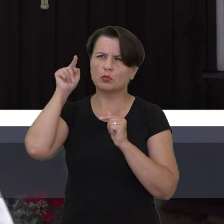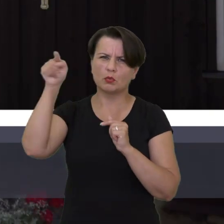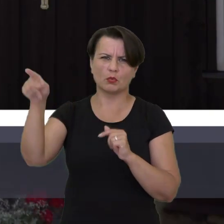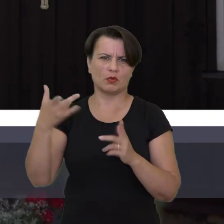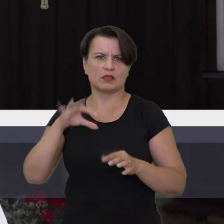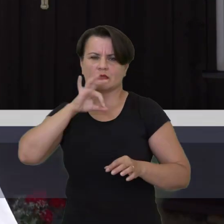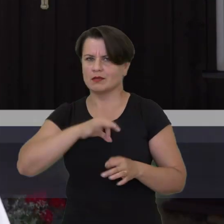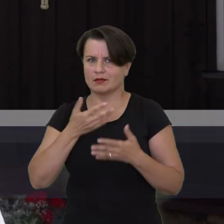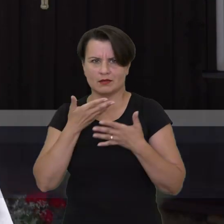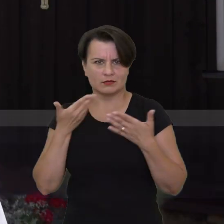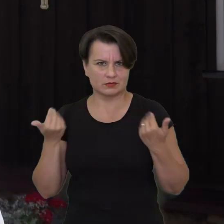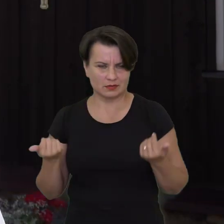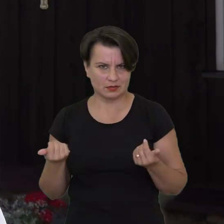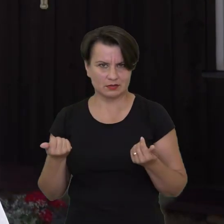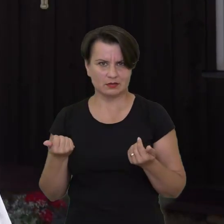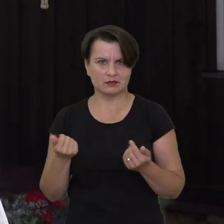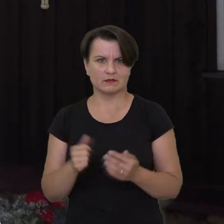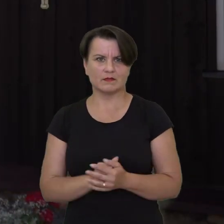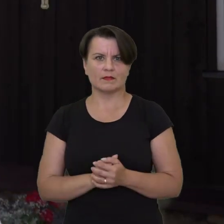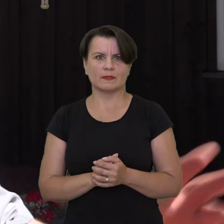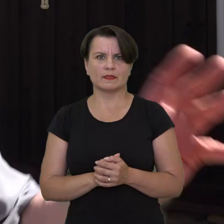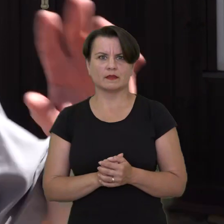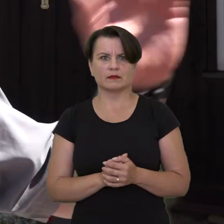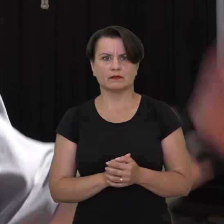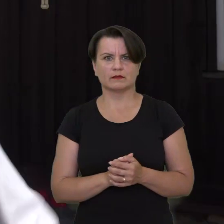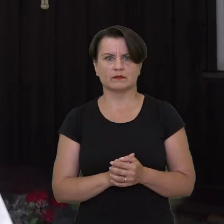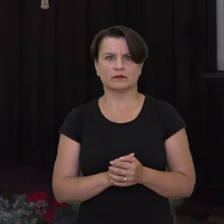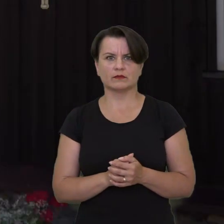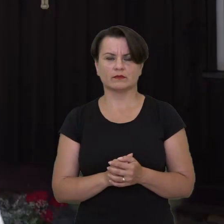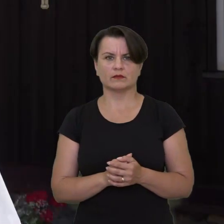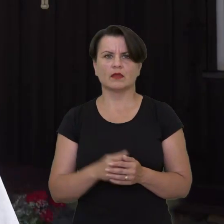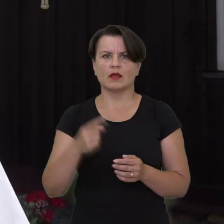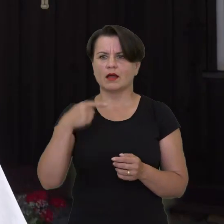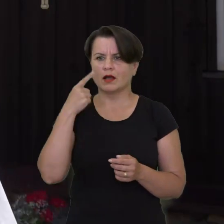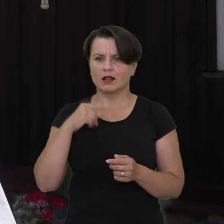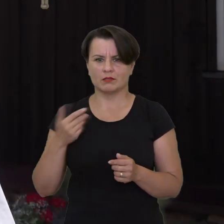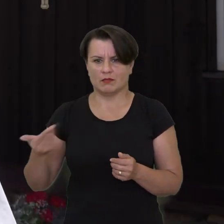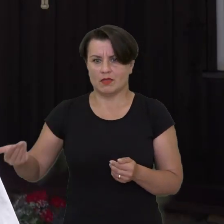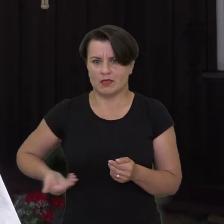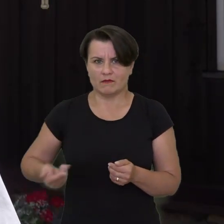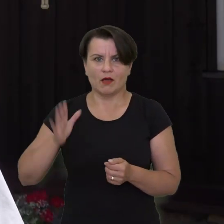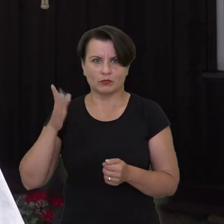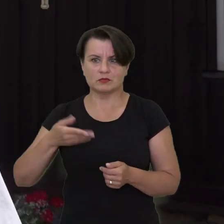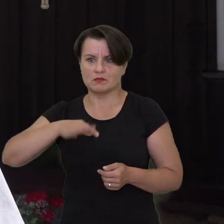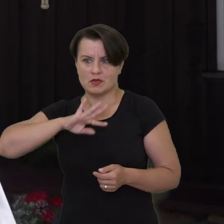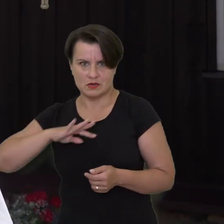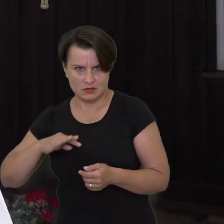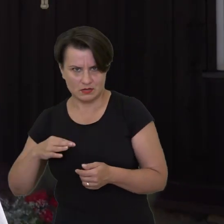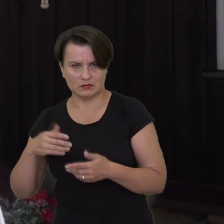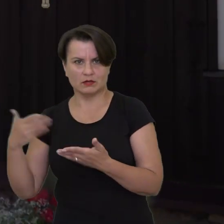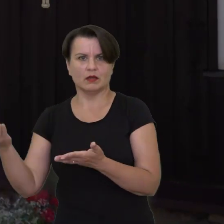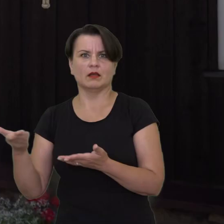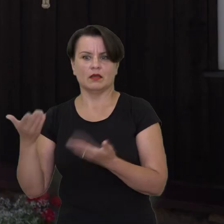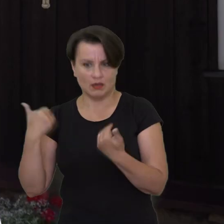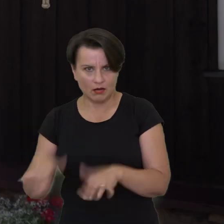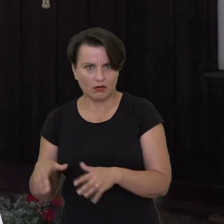tai neveiksmingas, ar tiesiog, na, tik tai kalbam apie gyvenimą po mirties, o iš tikrųjų tai čia ir dabar